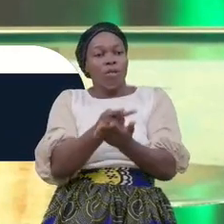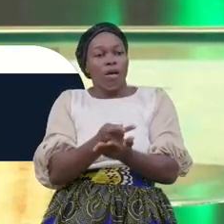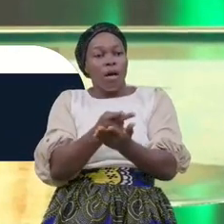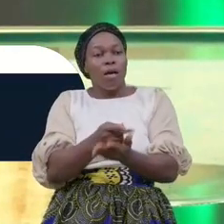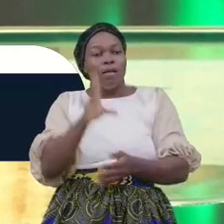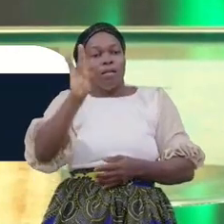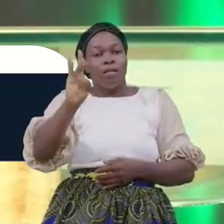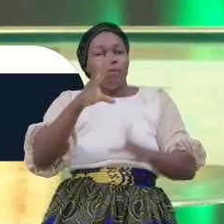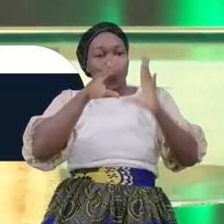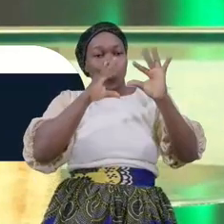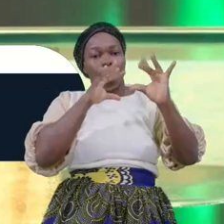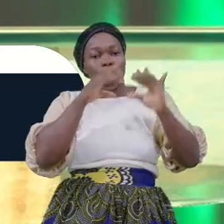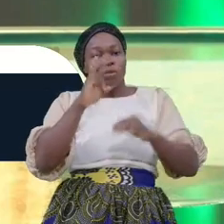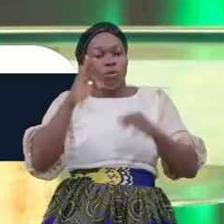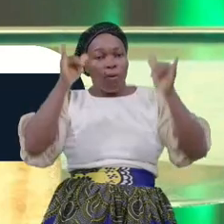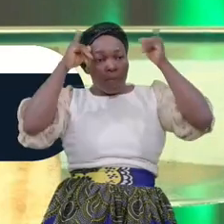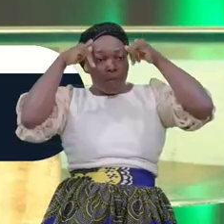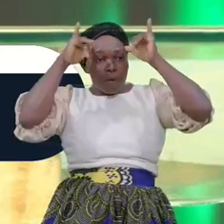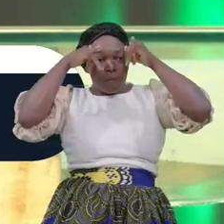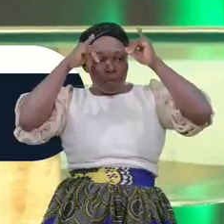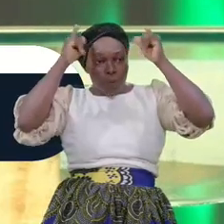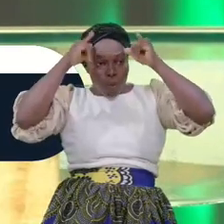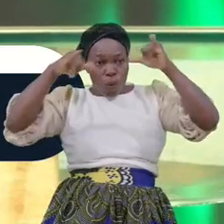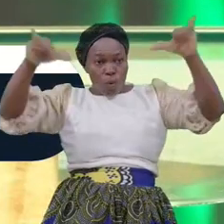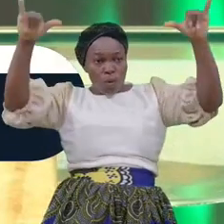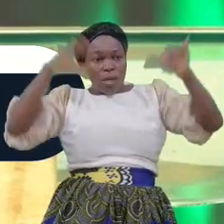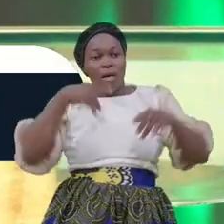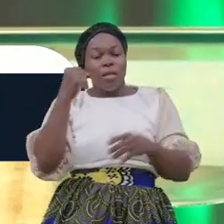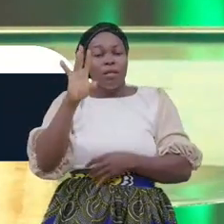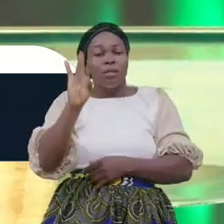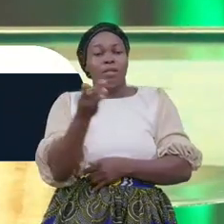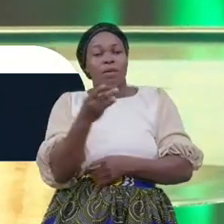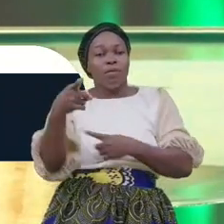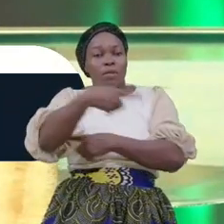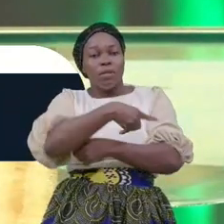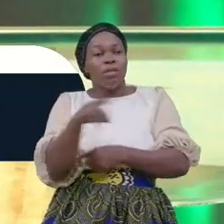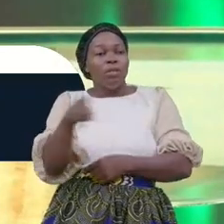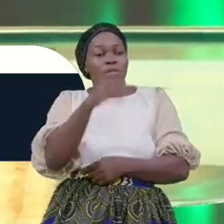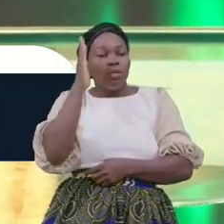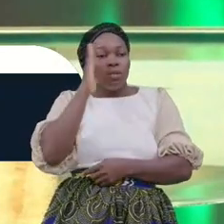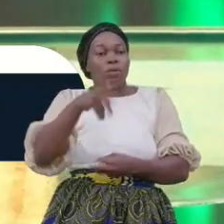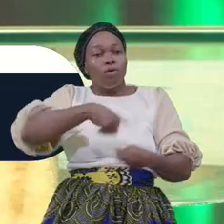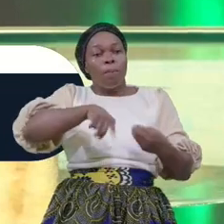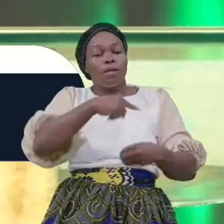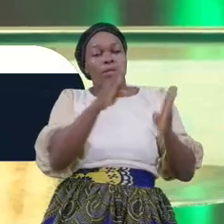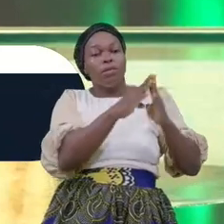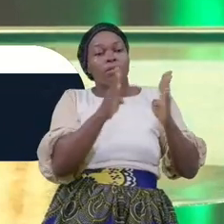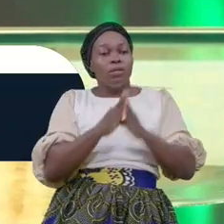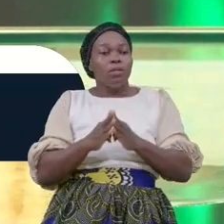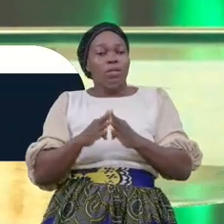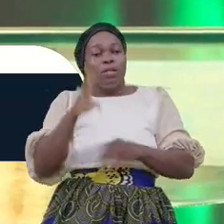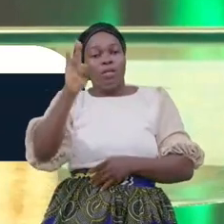l'arche 7 trompettes retentissantes. Le 7e jour, vous ferez